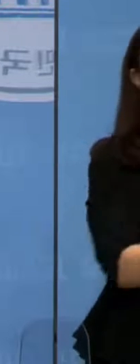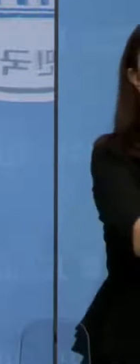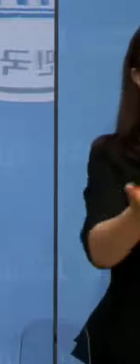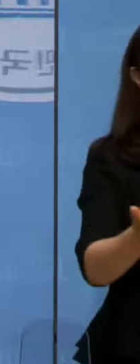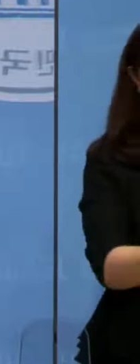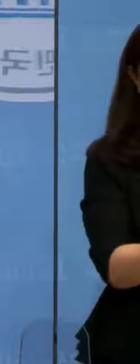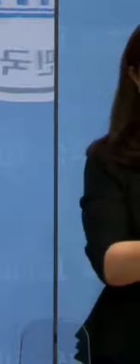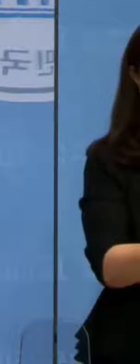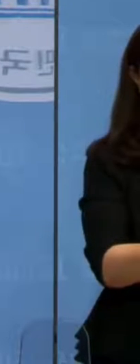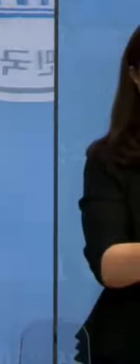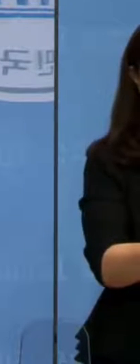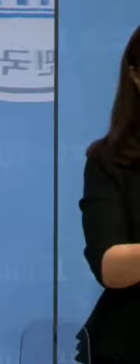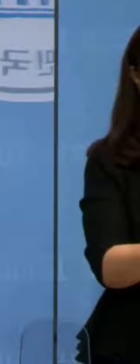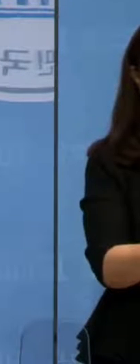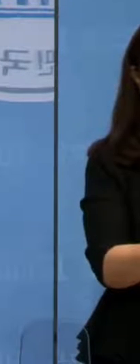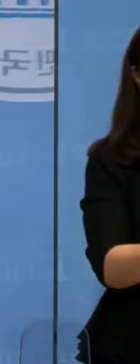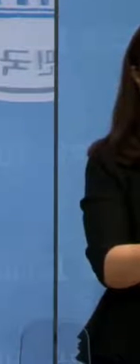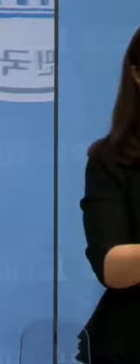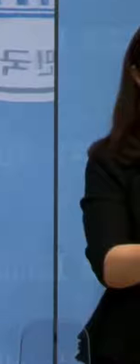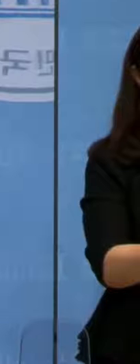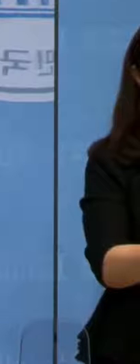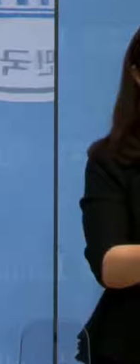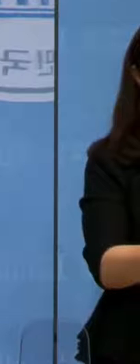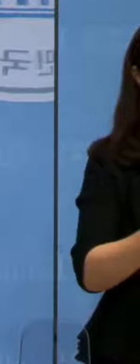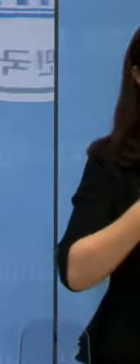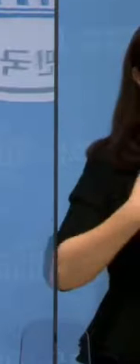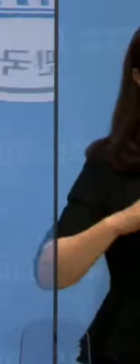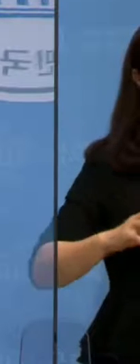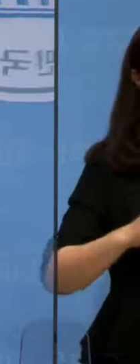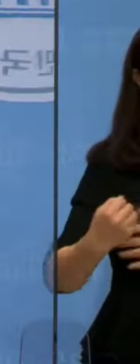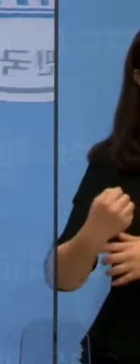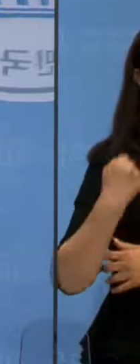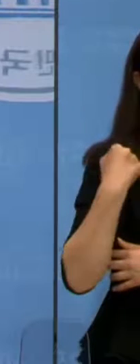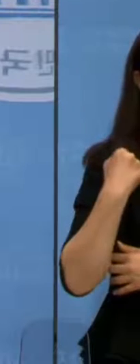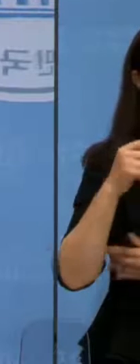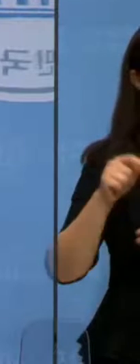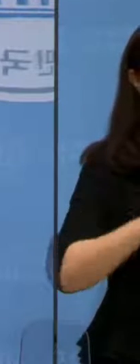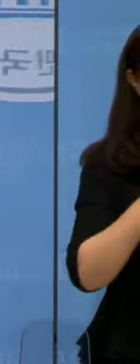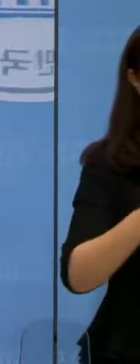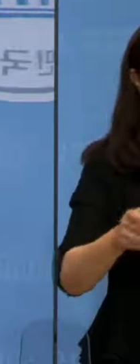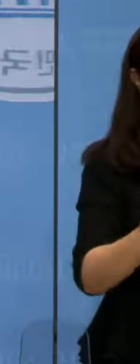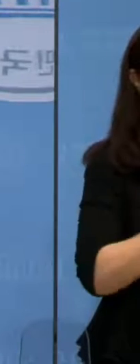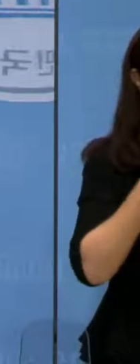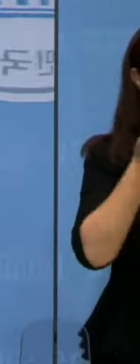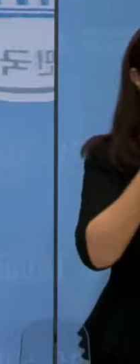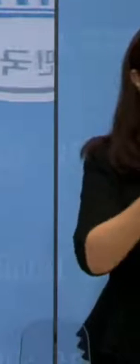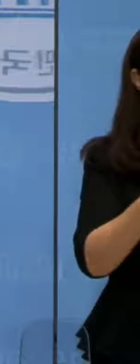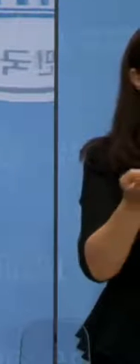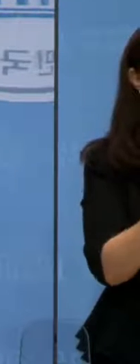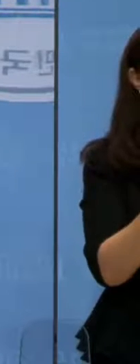저희 국민의 힘은 대체 얼만큼 어떻게 보답해야 할까요?